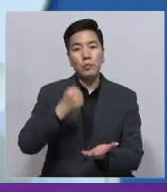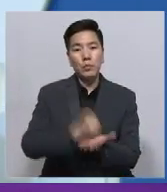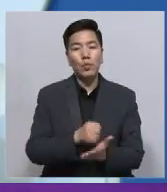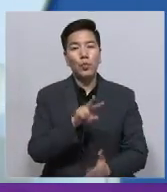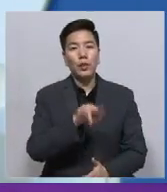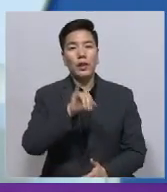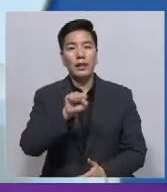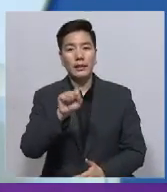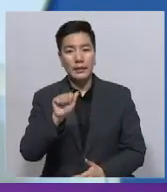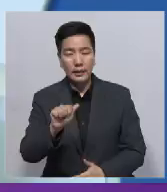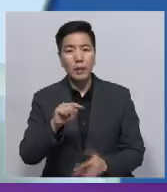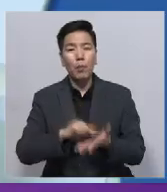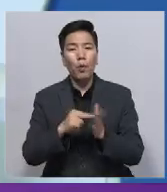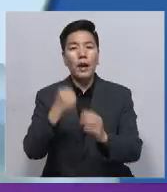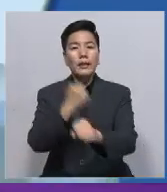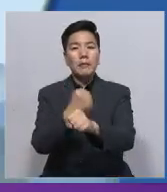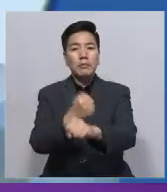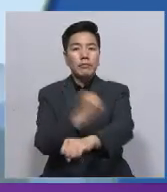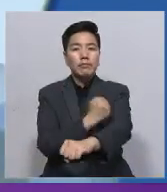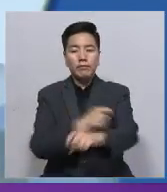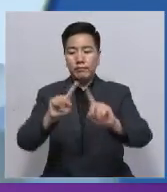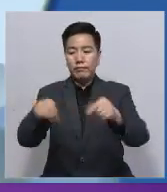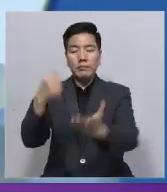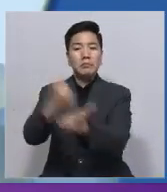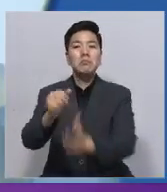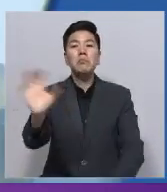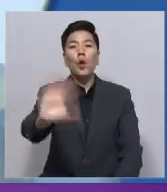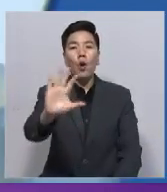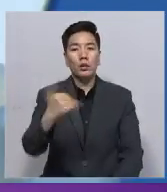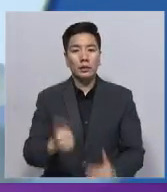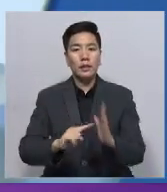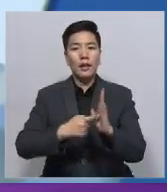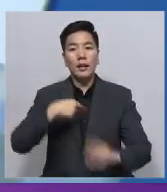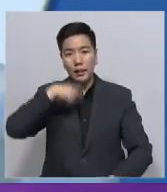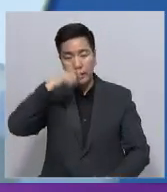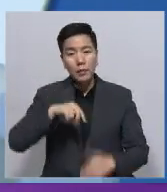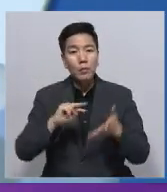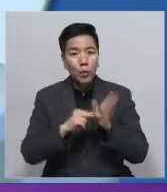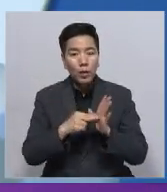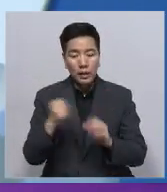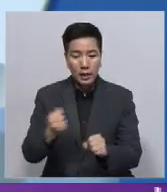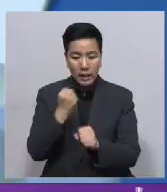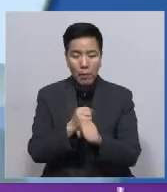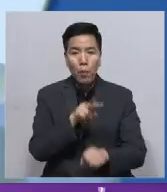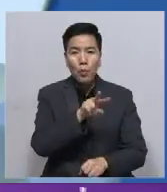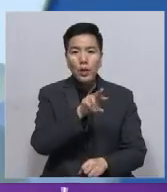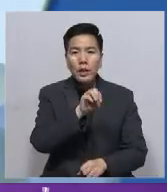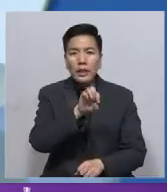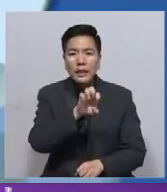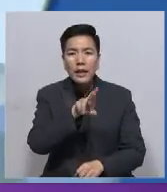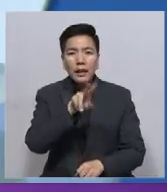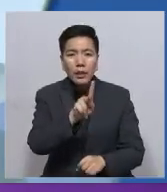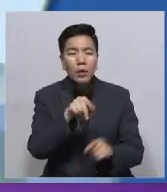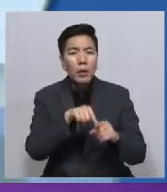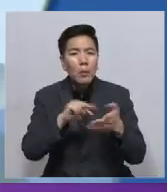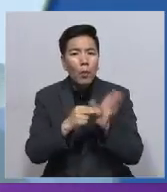ไม่ต้องขอ work permit ฉะนั้นเป็นครั้งแรกในประเทศไทยที่เรามีสิ่งที่เรียกว่า work visa ก็คือเป็น